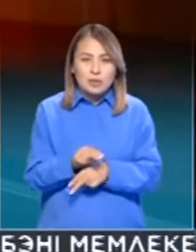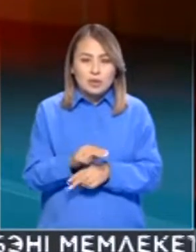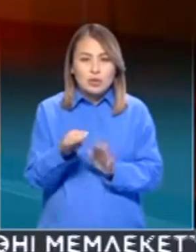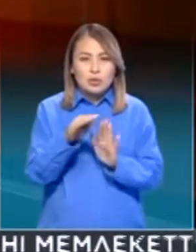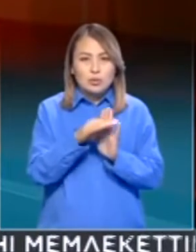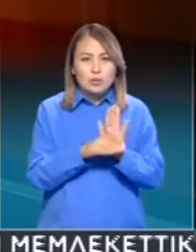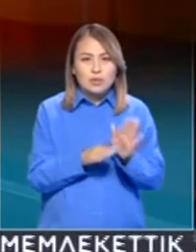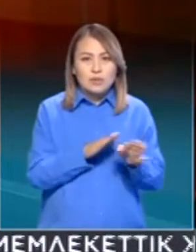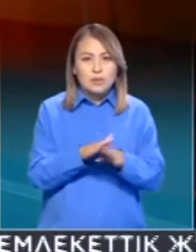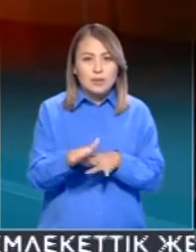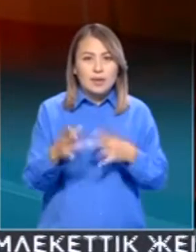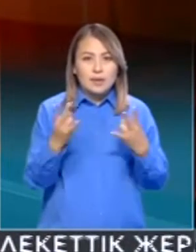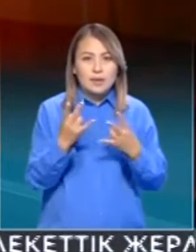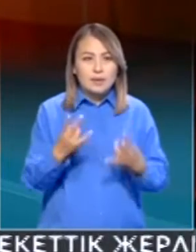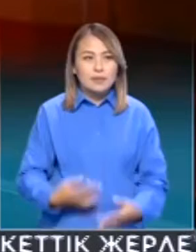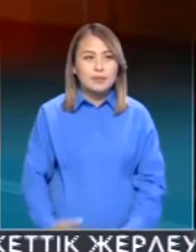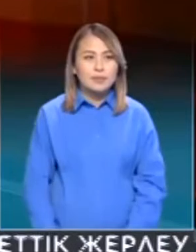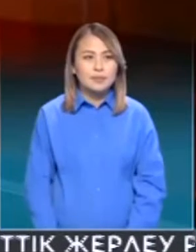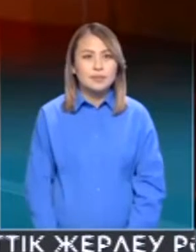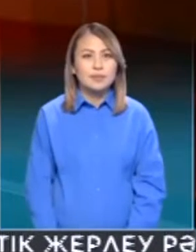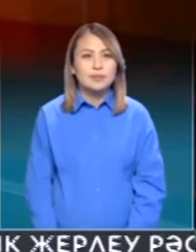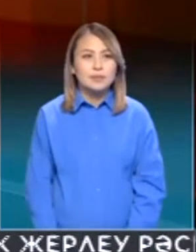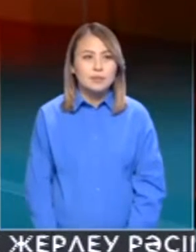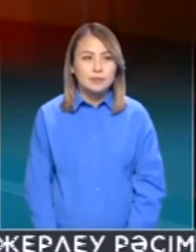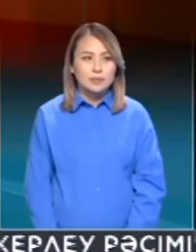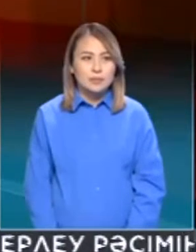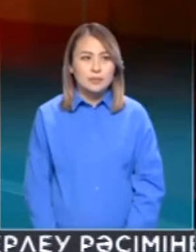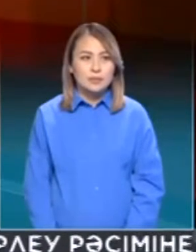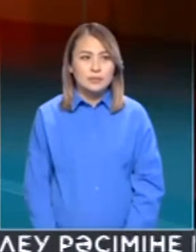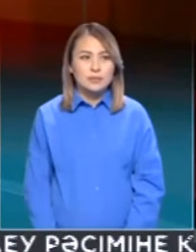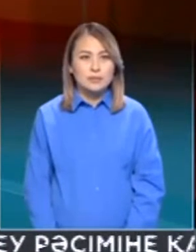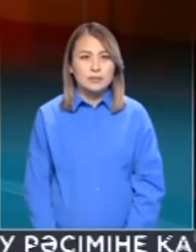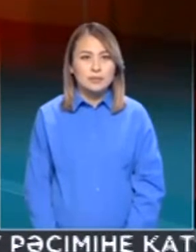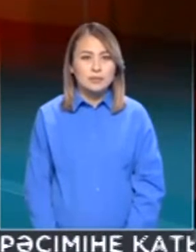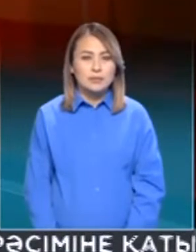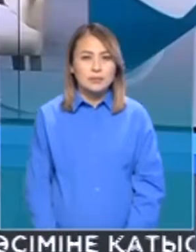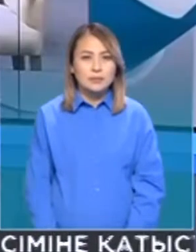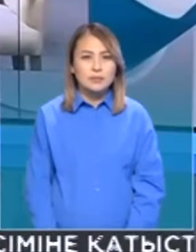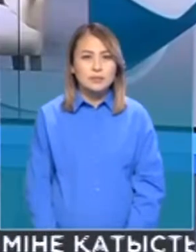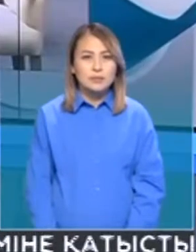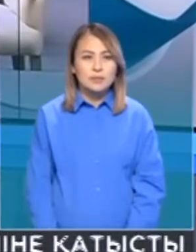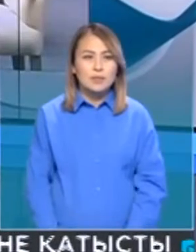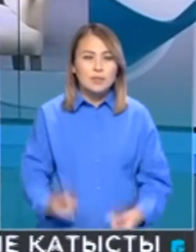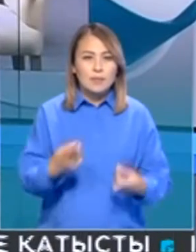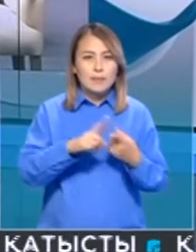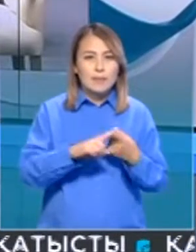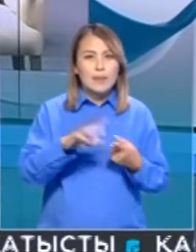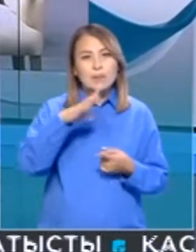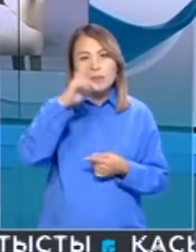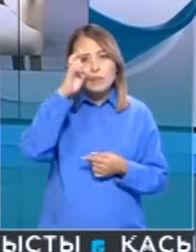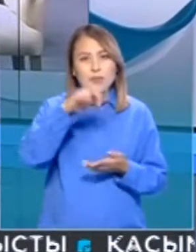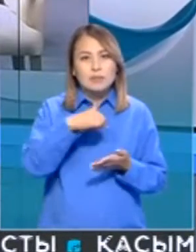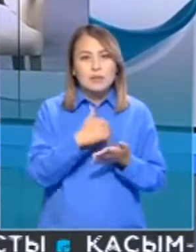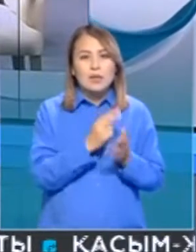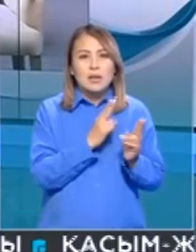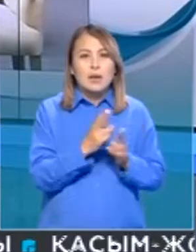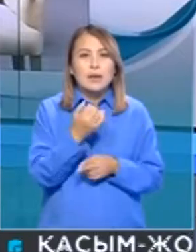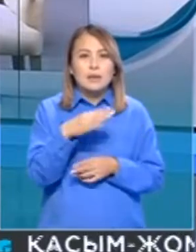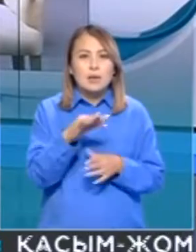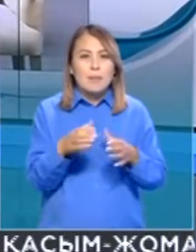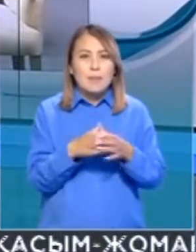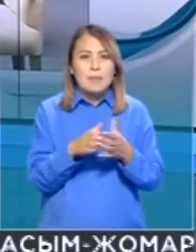жұмыстарды жандандыру керек. Асима Нұрбайқызы, Советхан Жагеев, Қазақстан ұлттық телеарнасы. Осыған байланысты мемлекет башысы